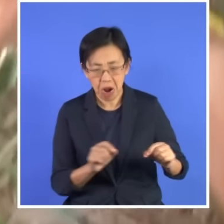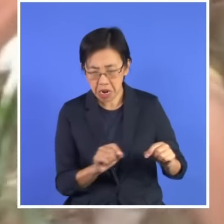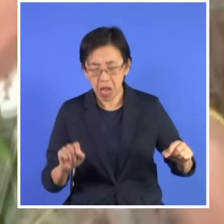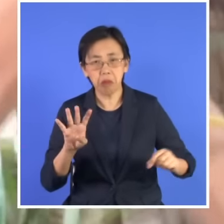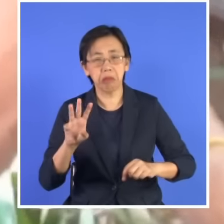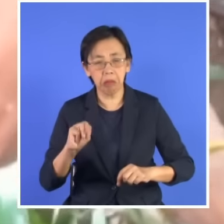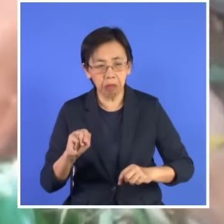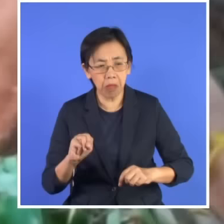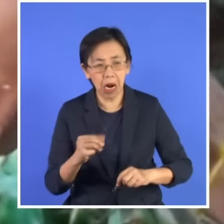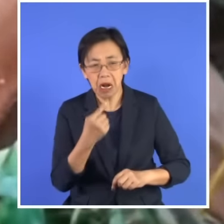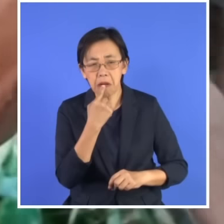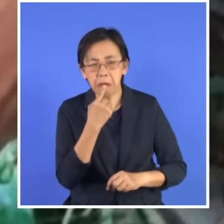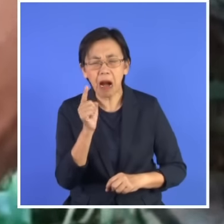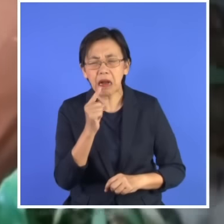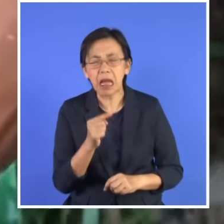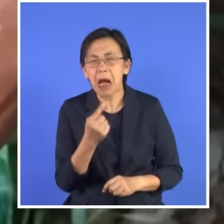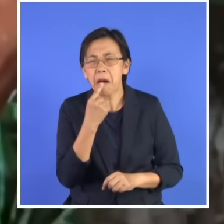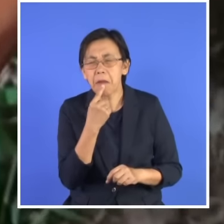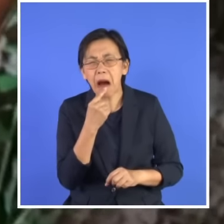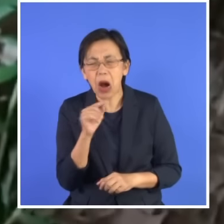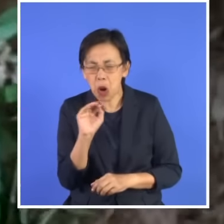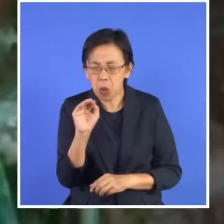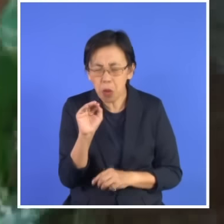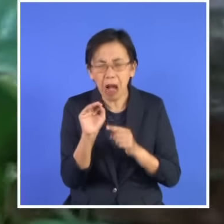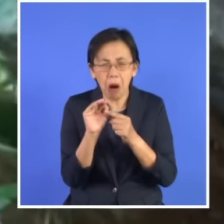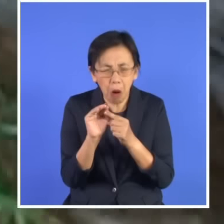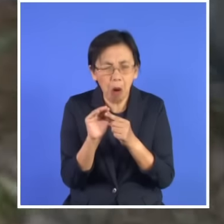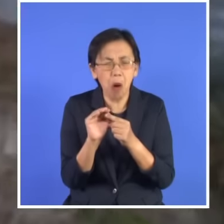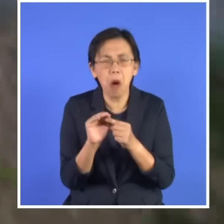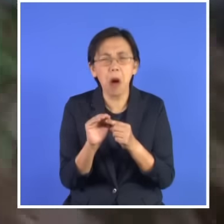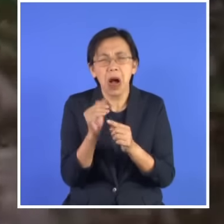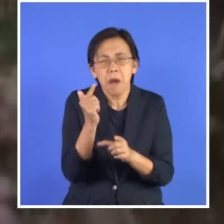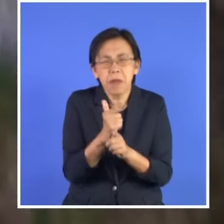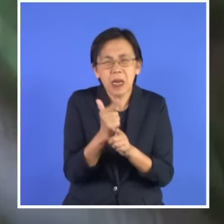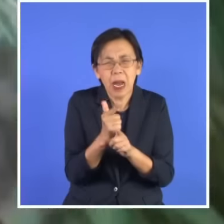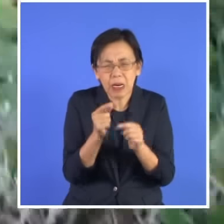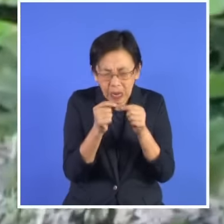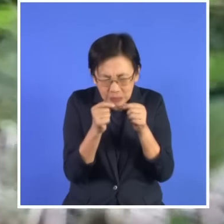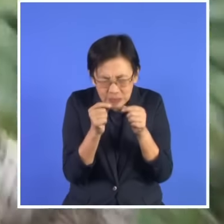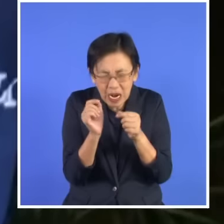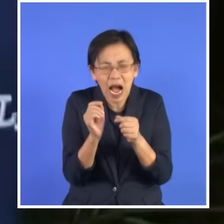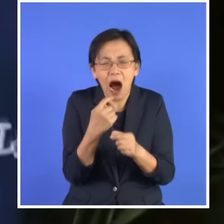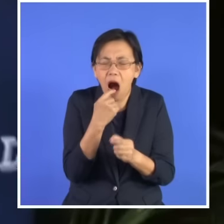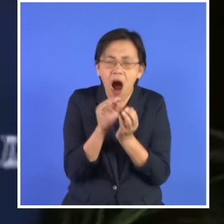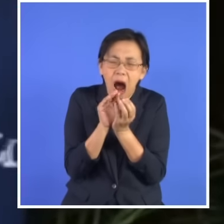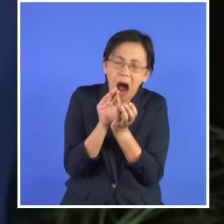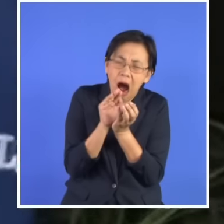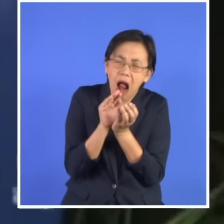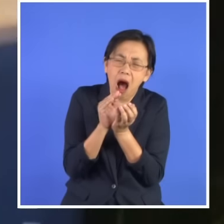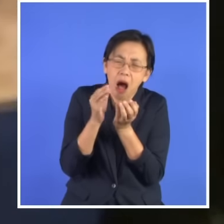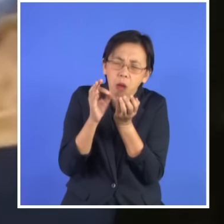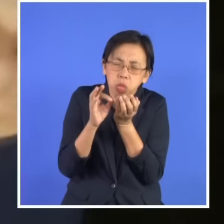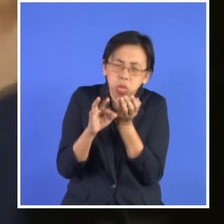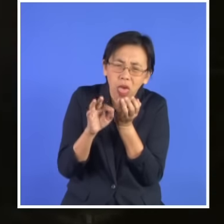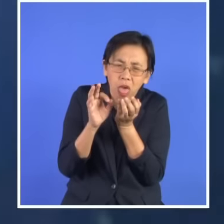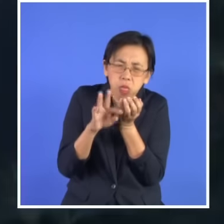ปากมีเหล็กลวดติดอยู่อ่ะครับสภาพนี่อิโรยแล้วครับปากอ้าน้ำลายไหลแววตาละห้อย